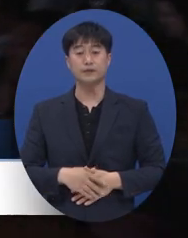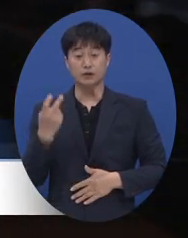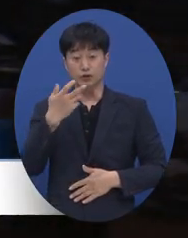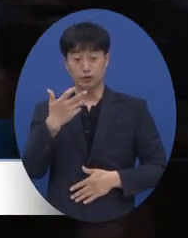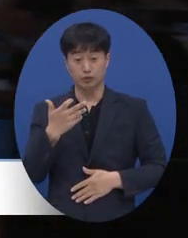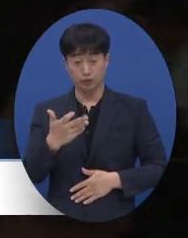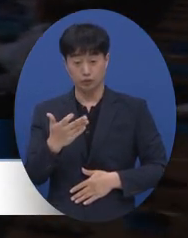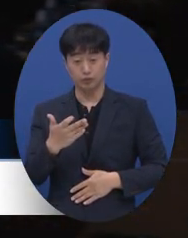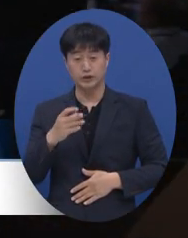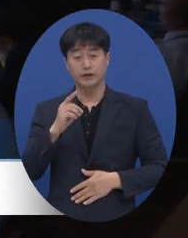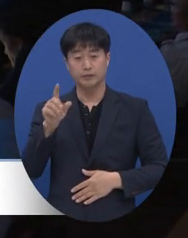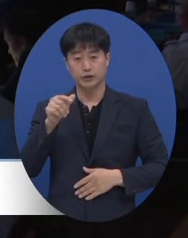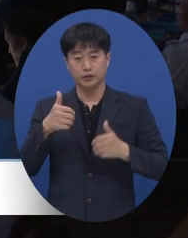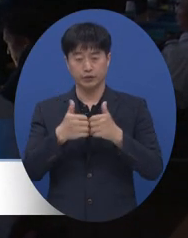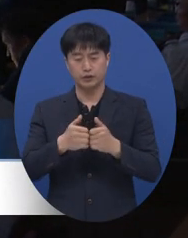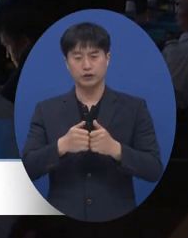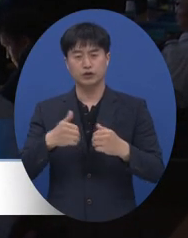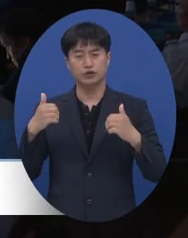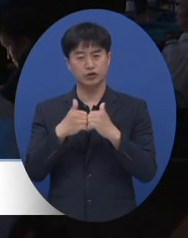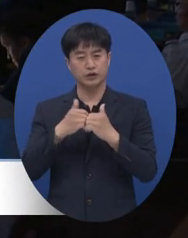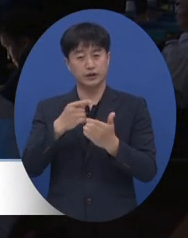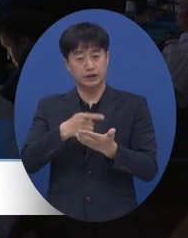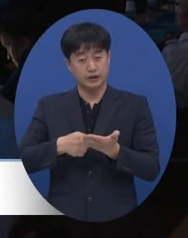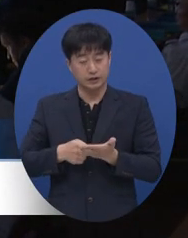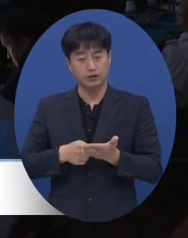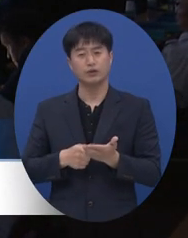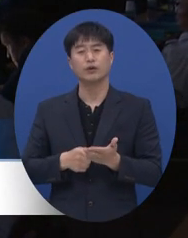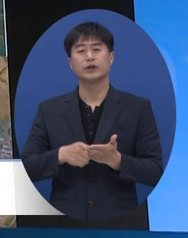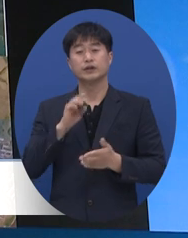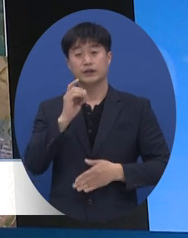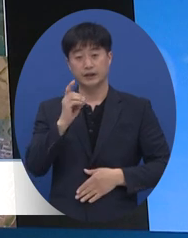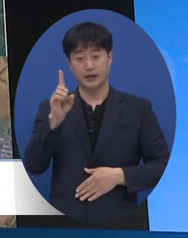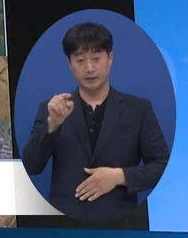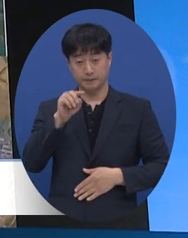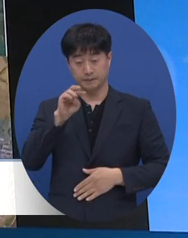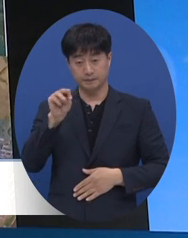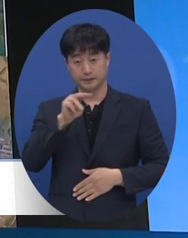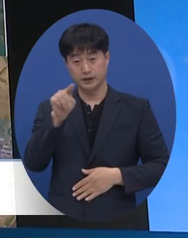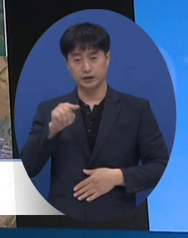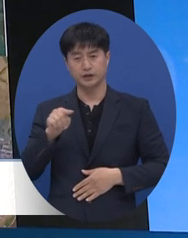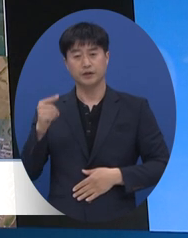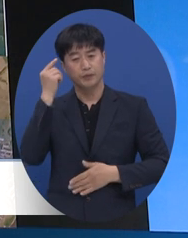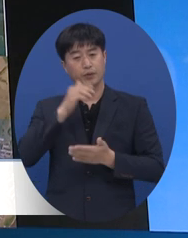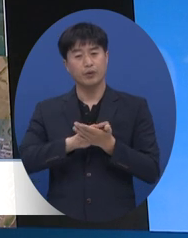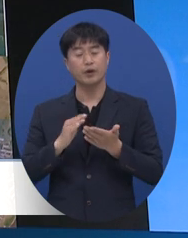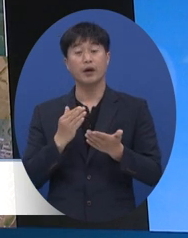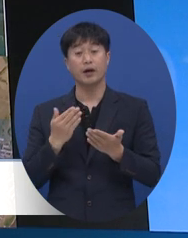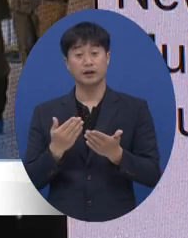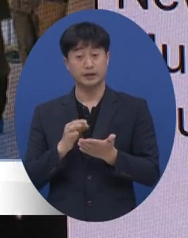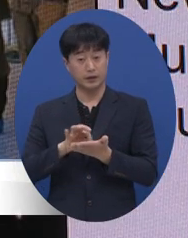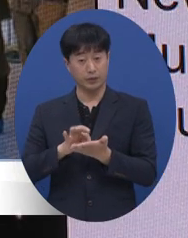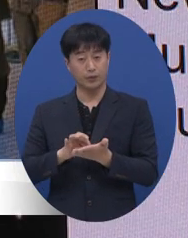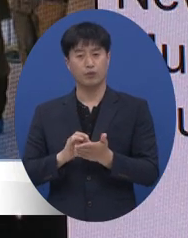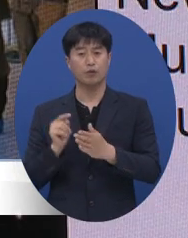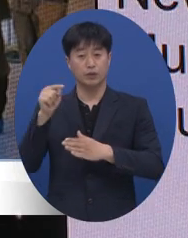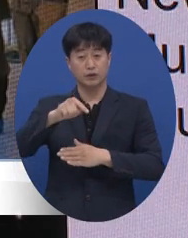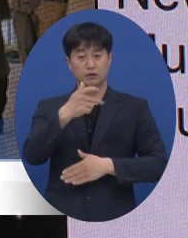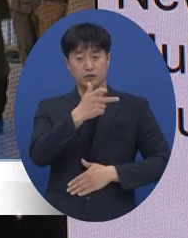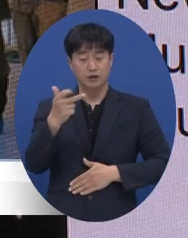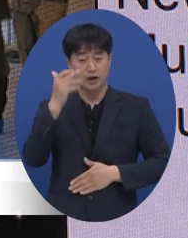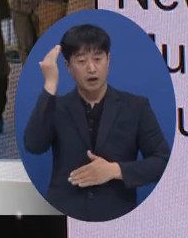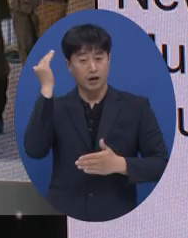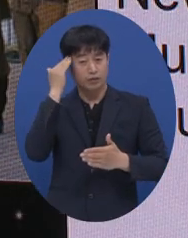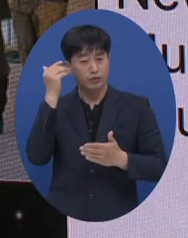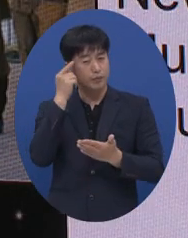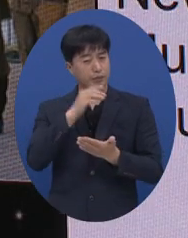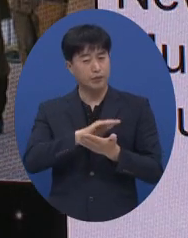2019 DMZ 포럼은 전쟁의 상흔으로 남은 비무장지대 DMZ의 평화적 활용 방안을 넘어 크게는 한반도 평화협력에 대한